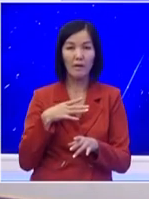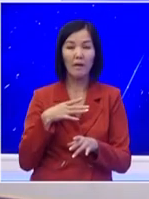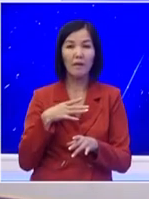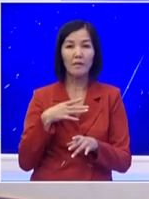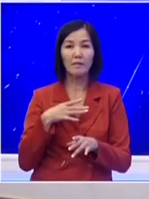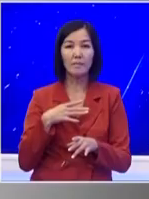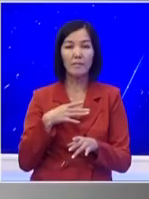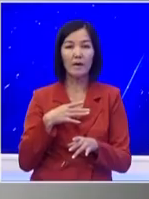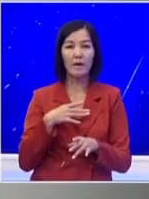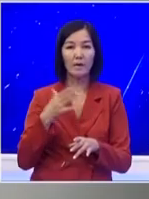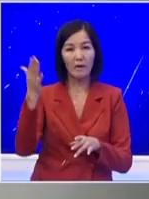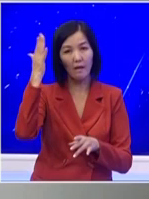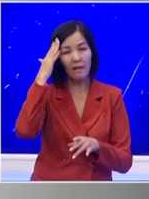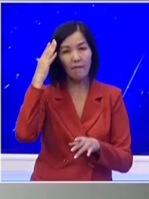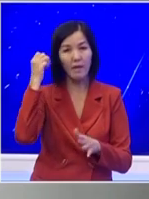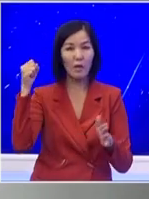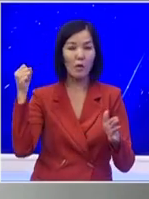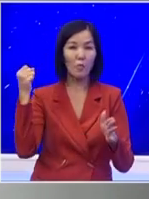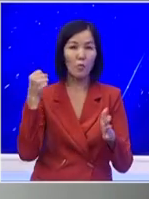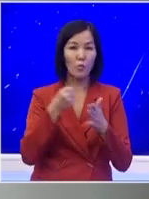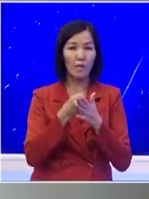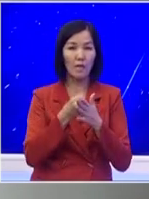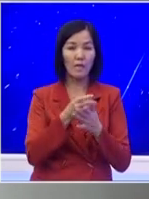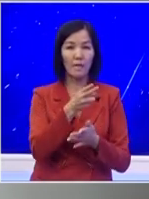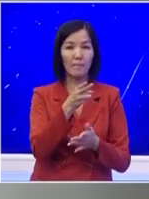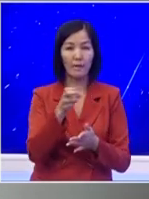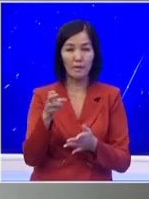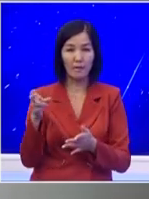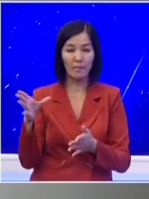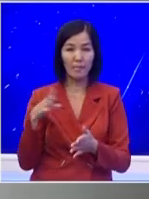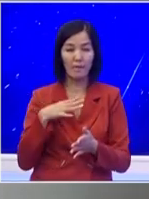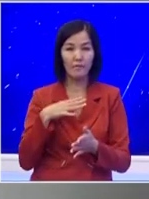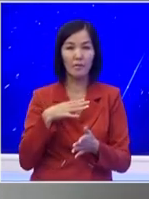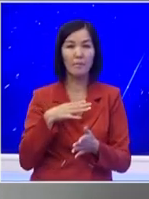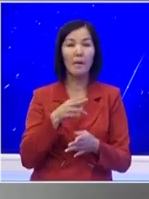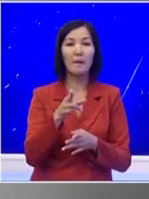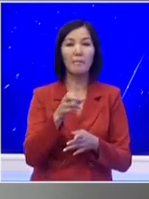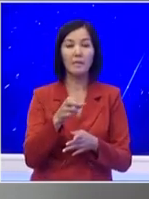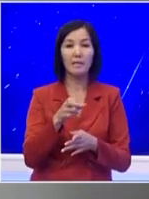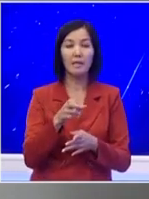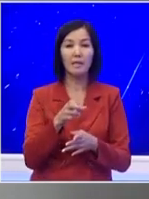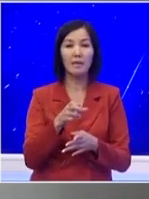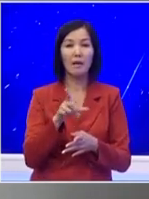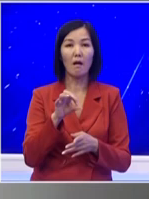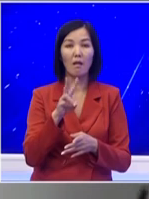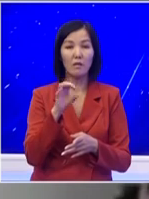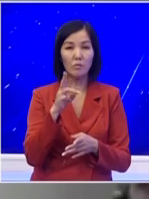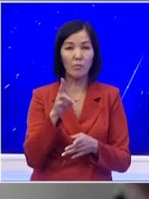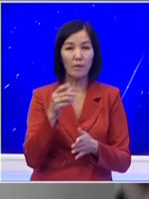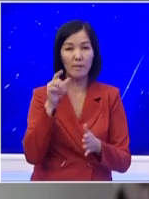ударов рукояткой по голове оппонента и открыл стрельбу по 2 потерпевшим. Пистолет оказался с холостыми патронами и